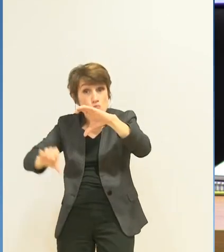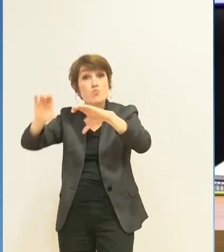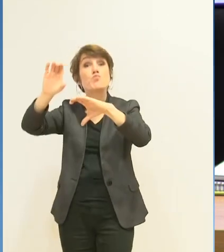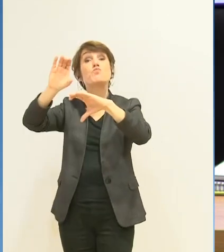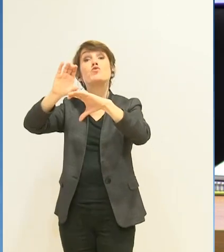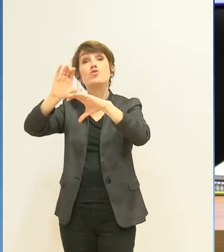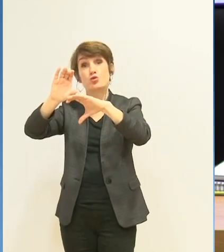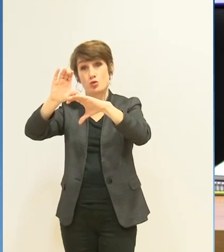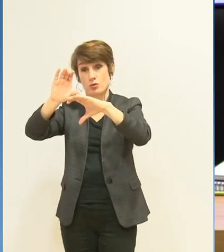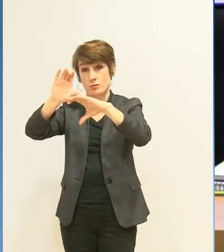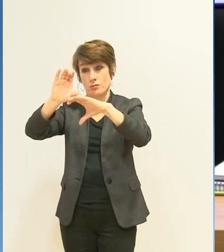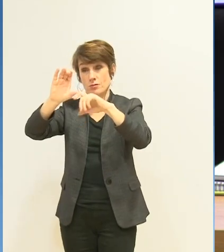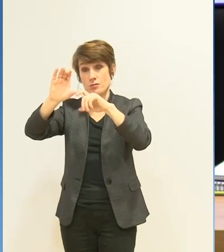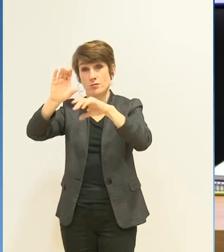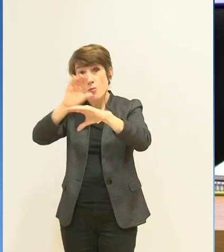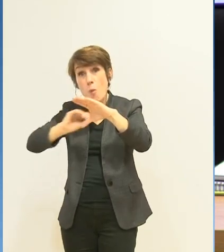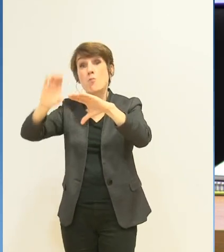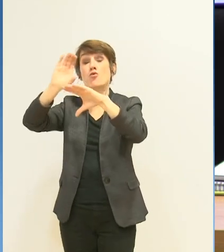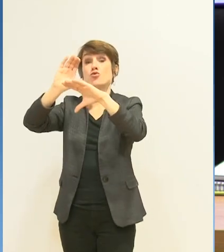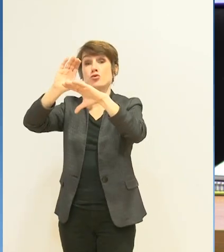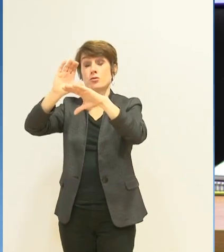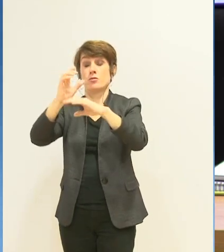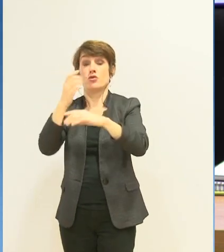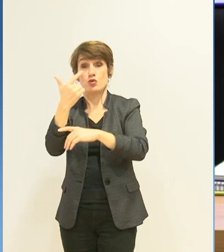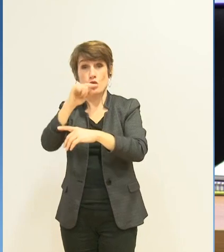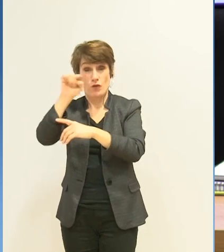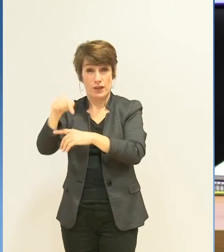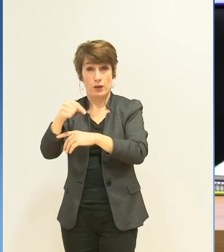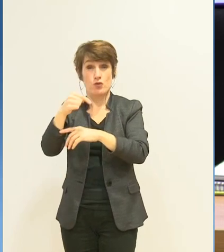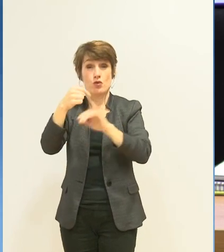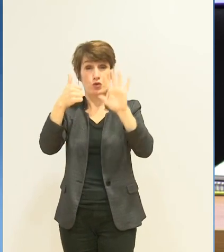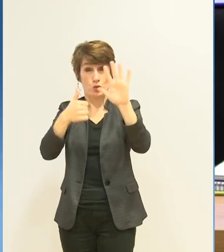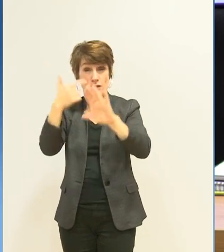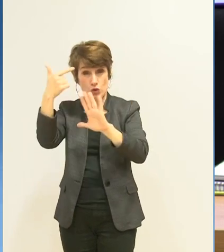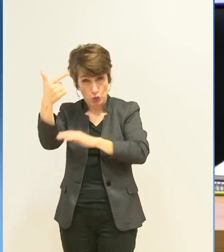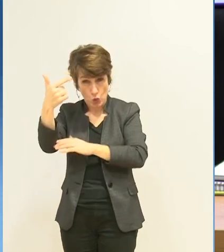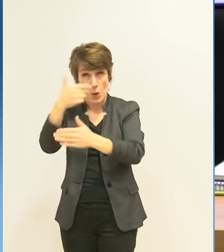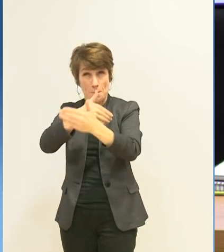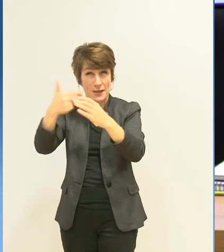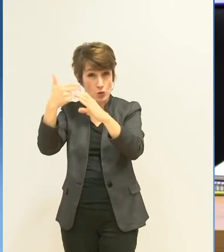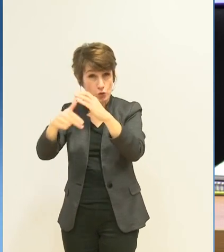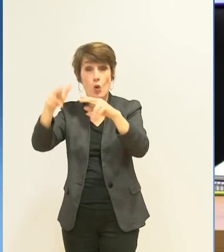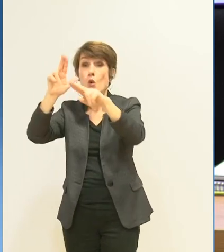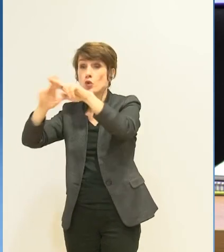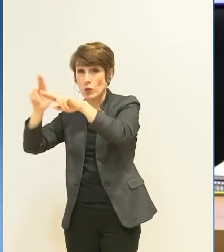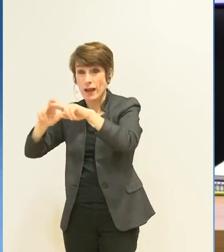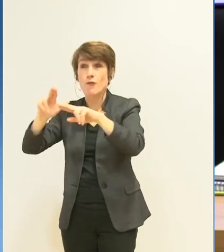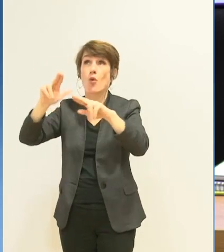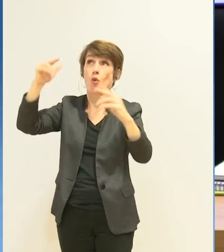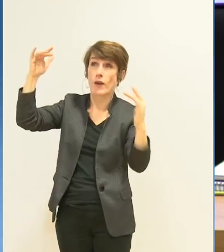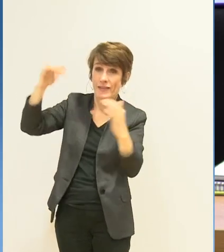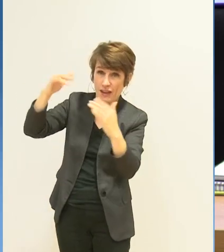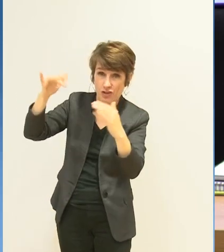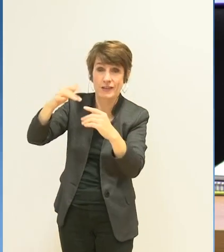et 2,62 millions de travaux rénovation énergétique pour les groupes